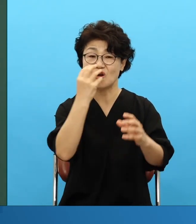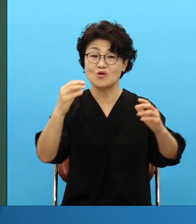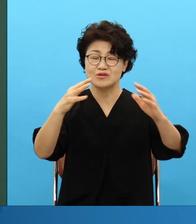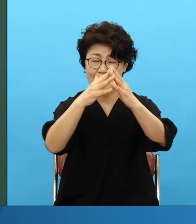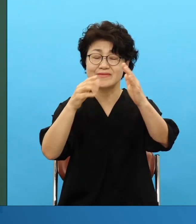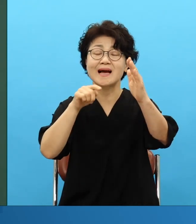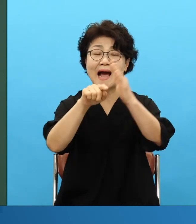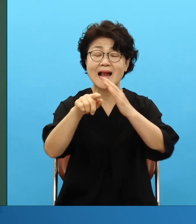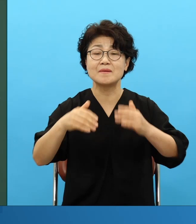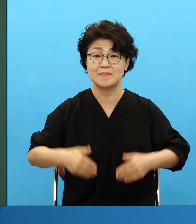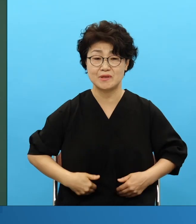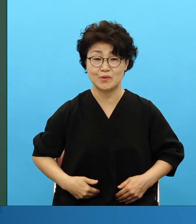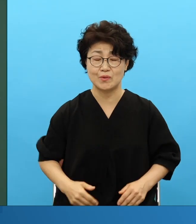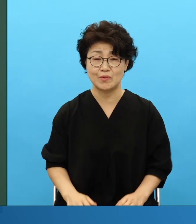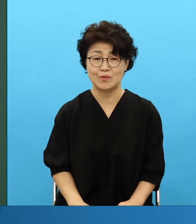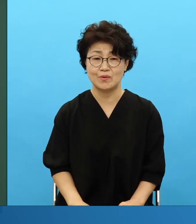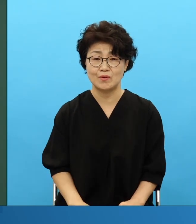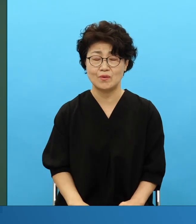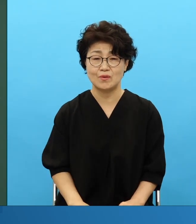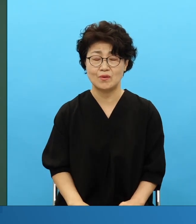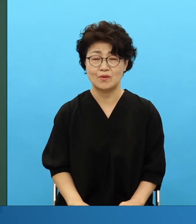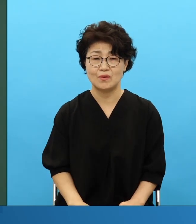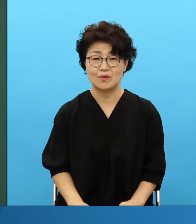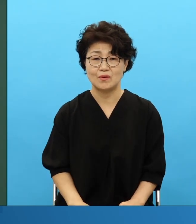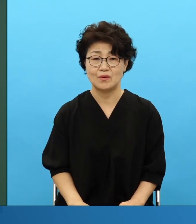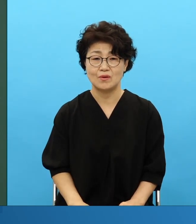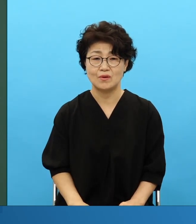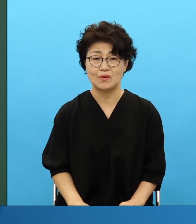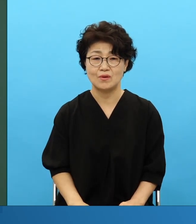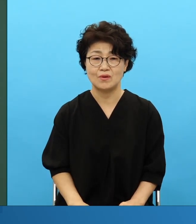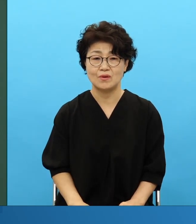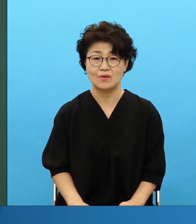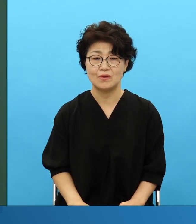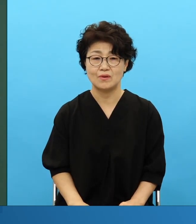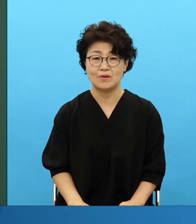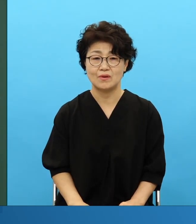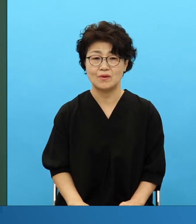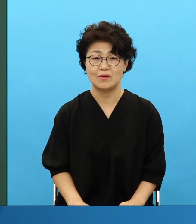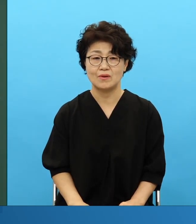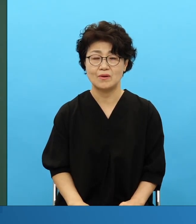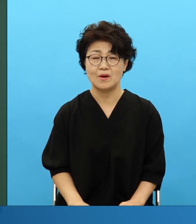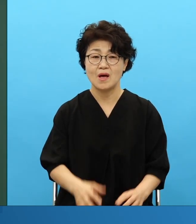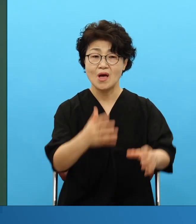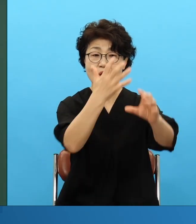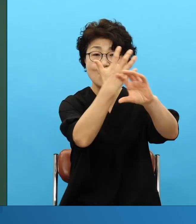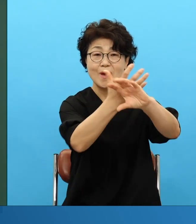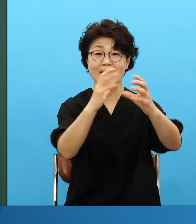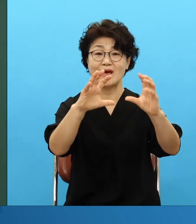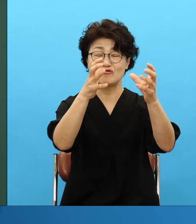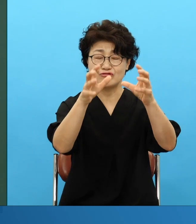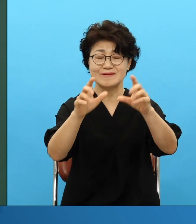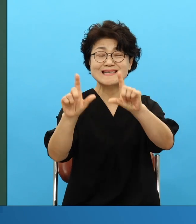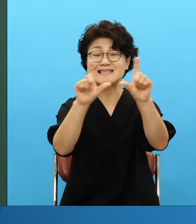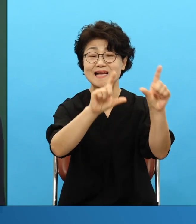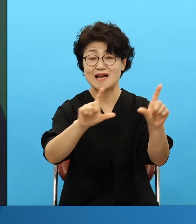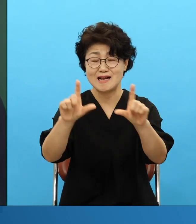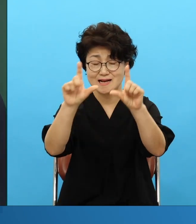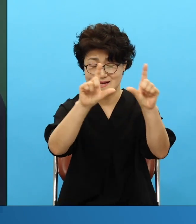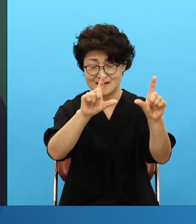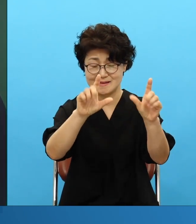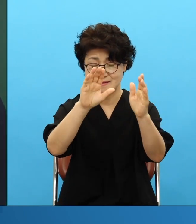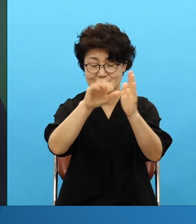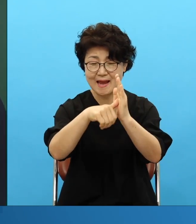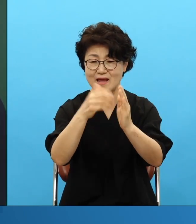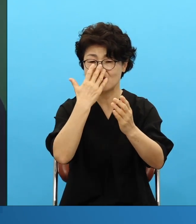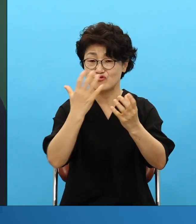사람들은 외국에 있으면서 이제 쉽게 말하면 유대교를 받아들인 사람들이에요. And so these are people